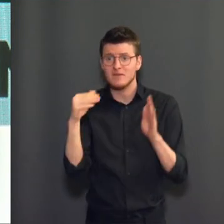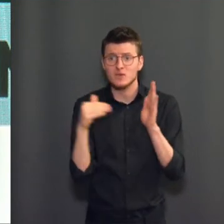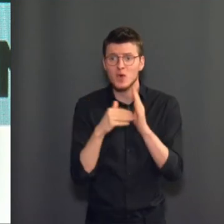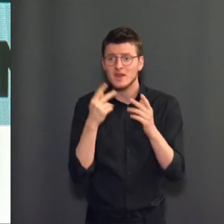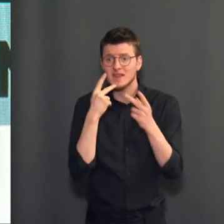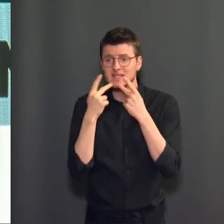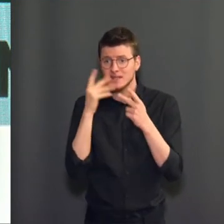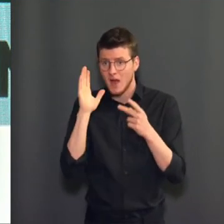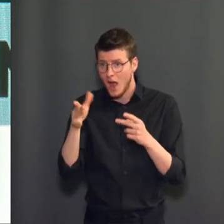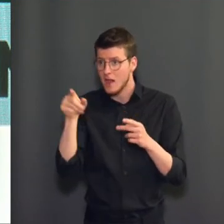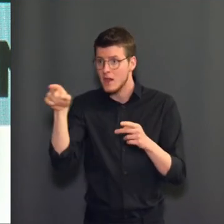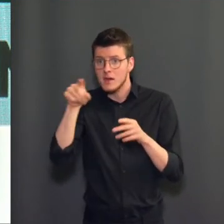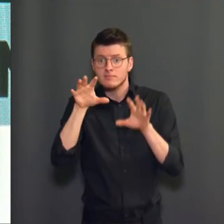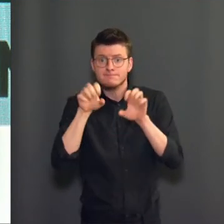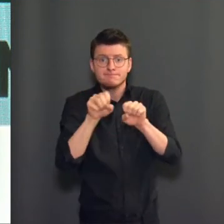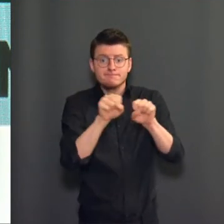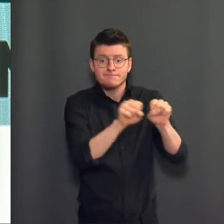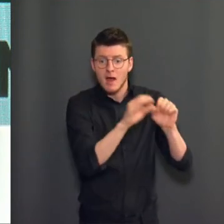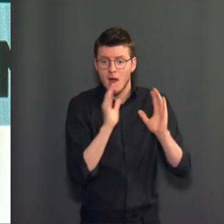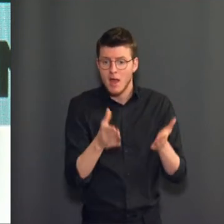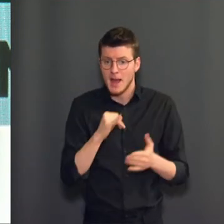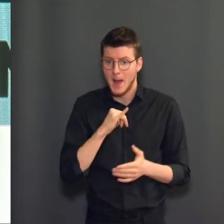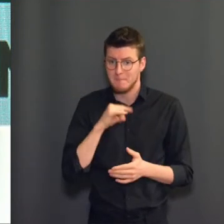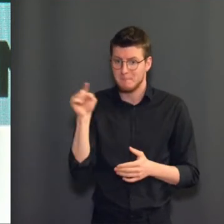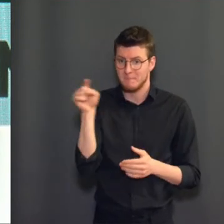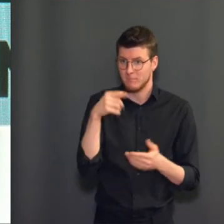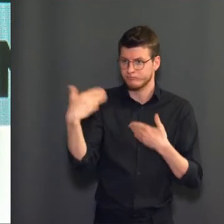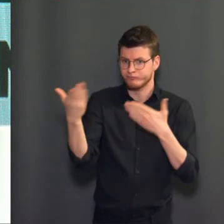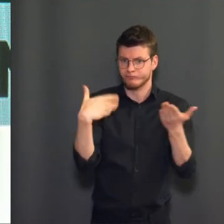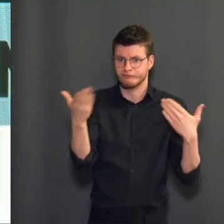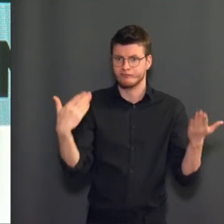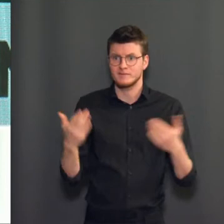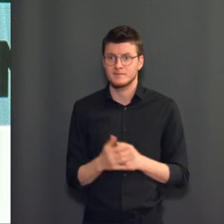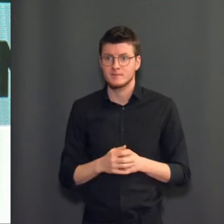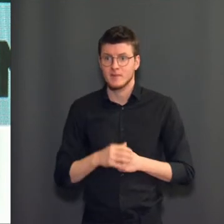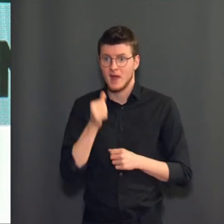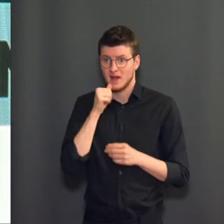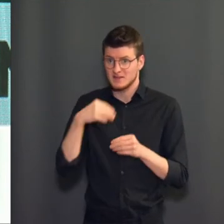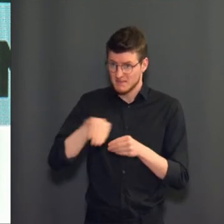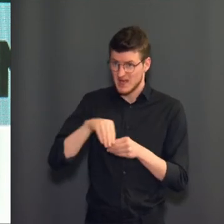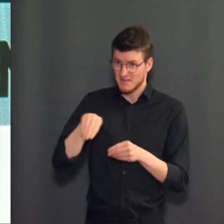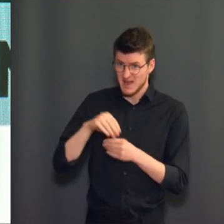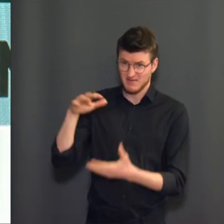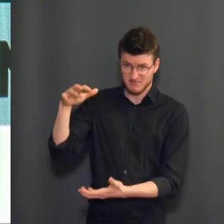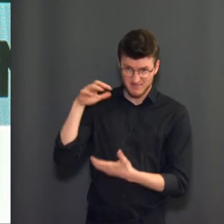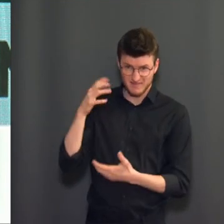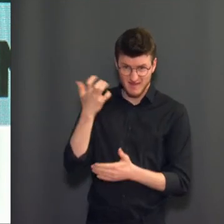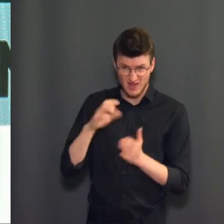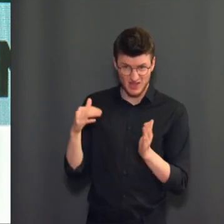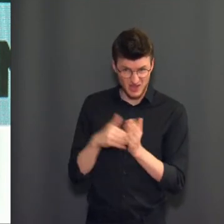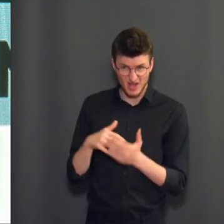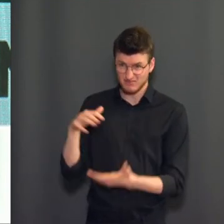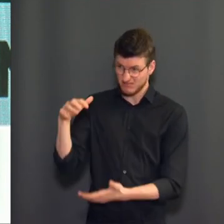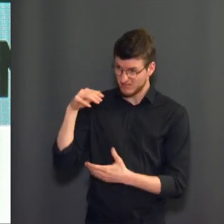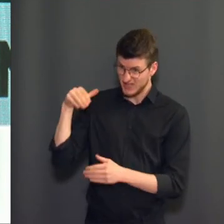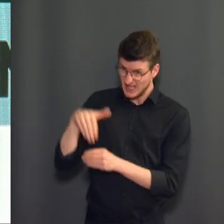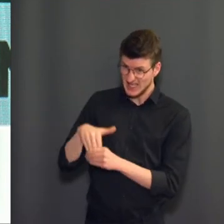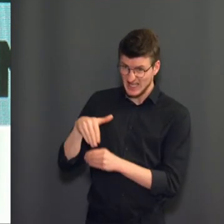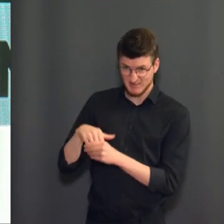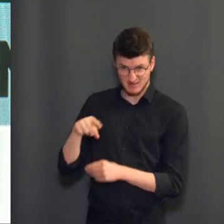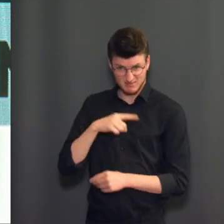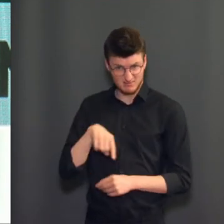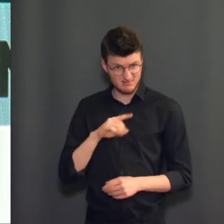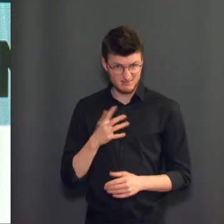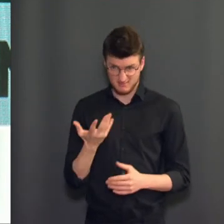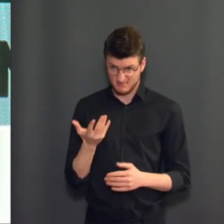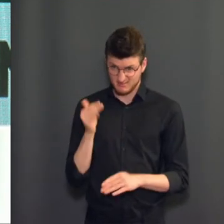Als deze bestelling van 500.000 extra testen ook wordt geleverd, zullen er in totaal dus 1 miljoen sneltesten